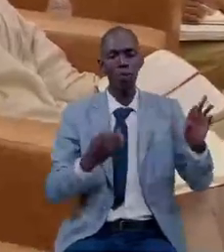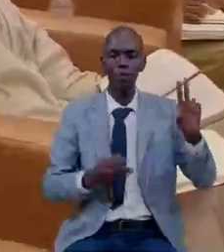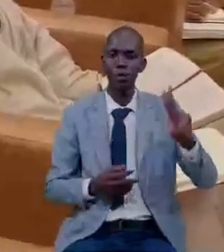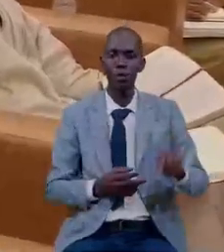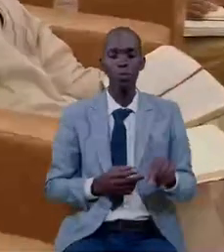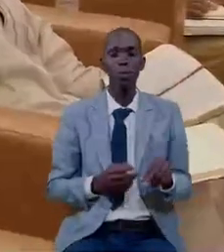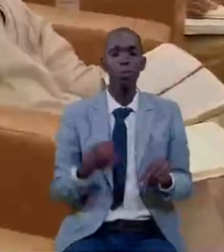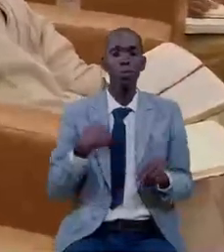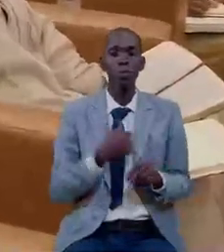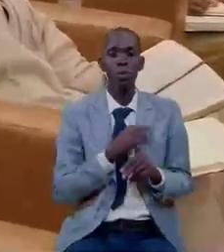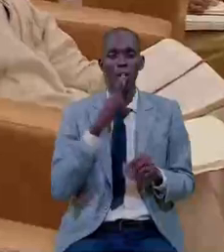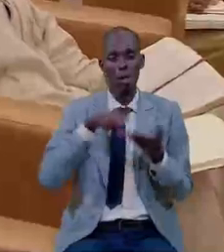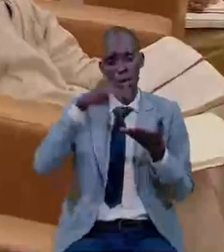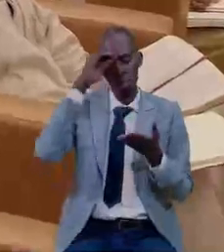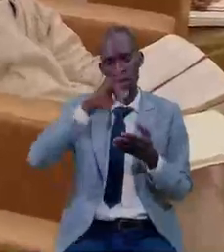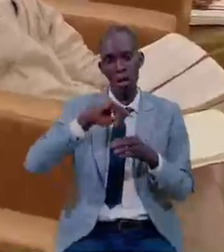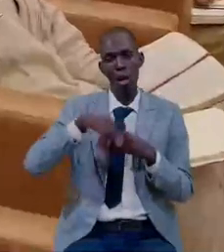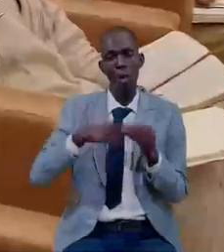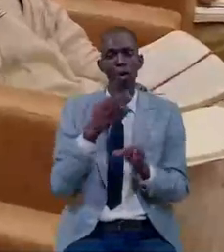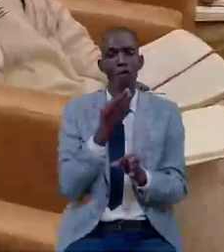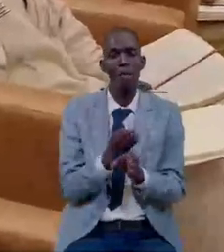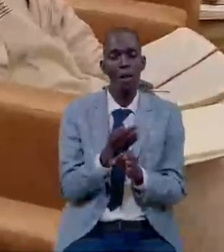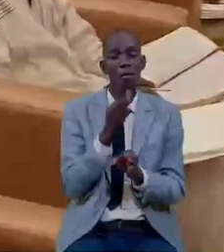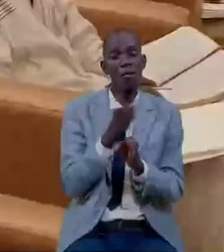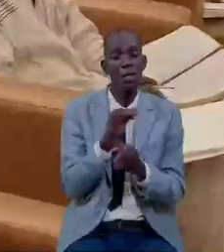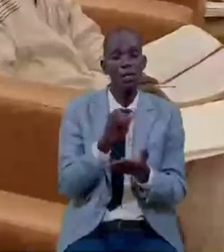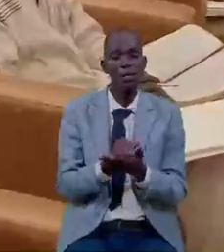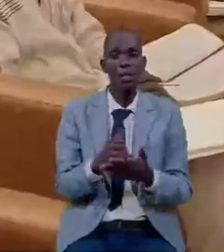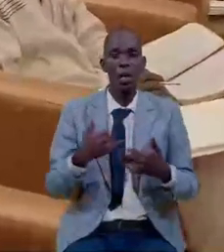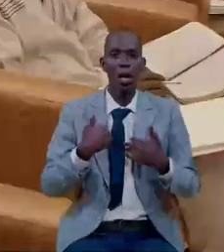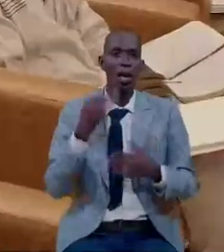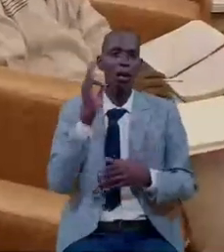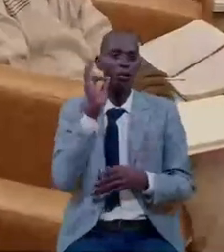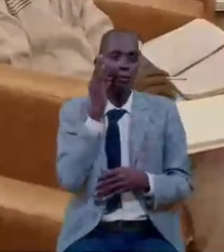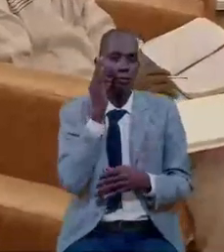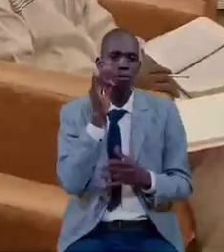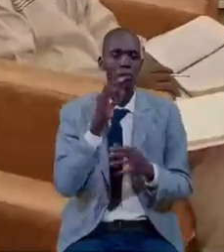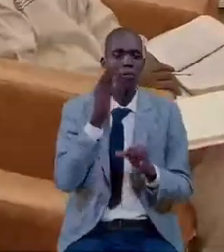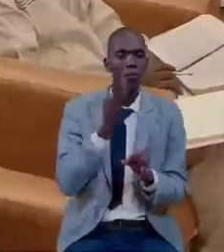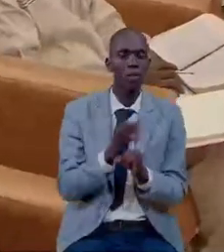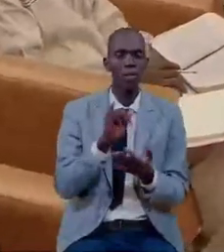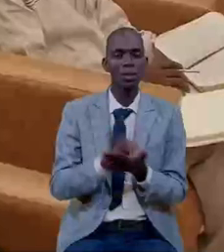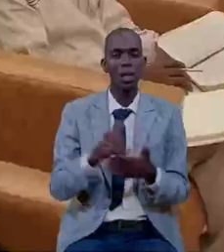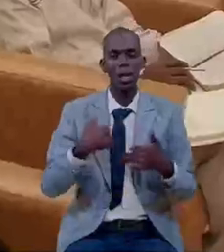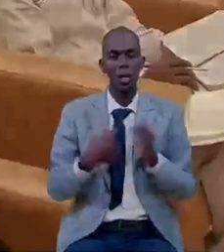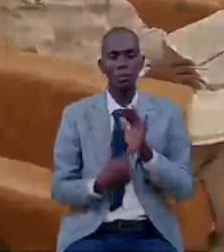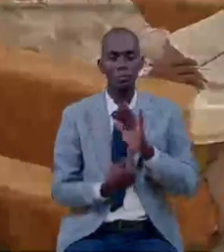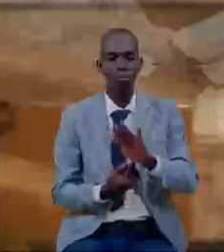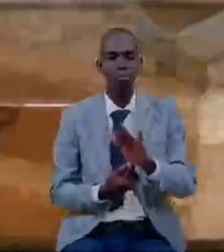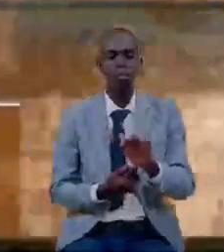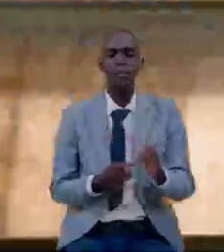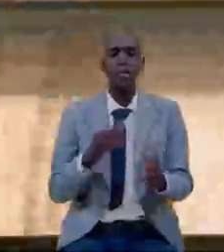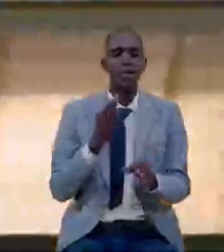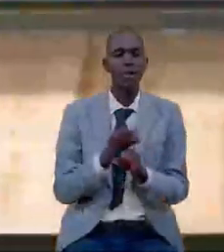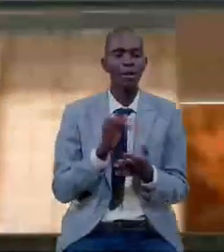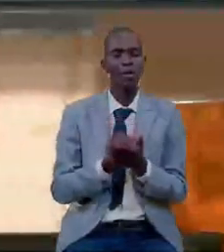parlons de la foi qui a les preuves, la foi qui a l'expression, la foi qui a l'évidence de